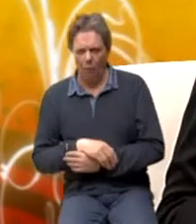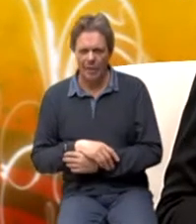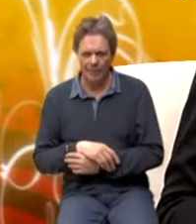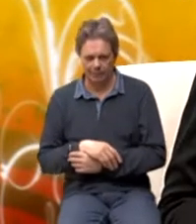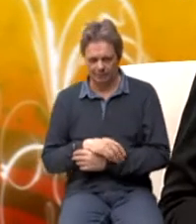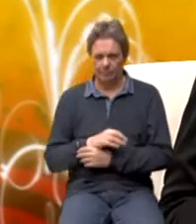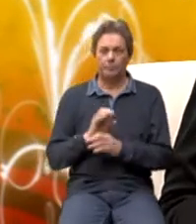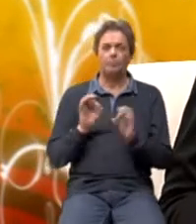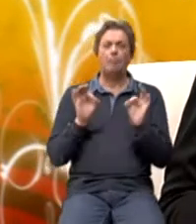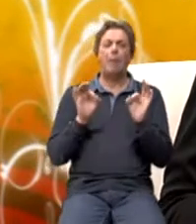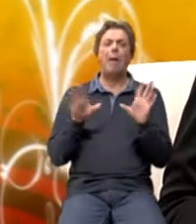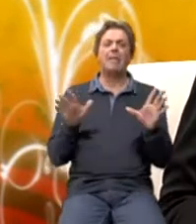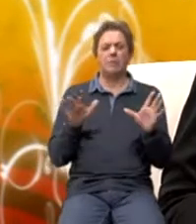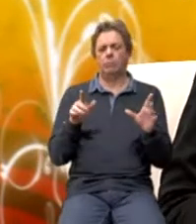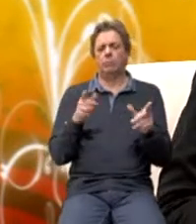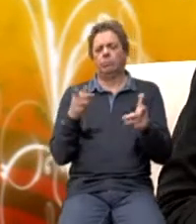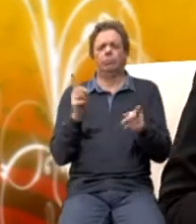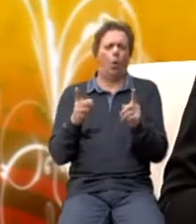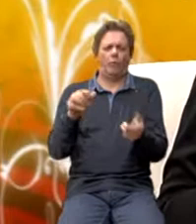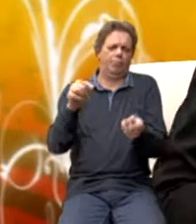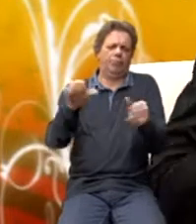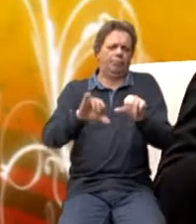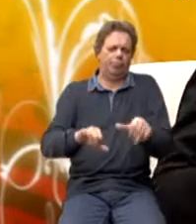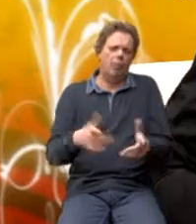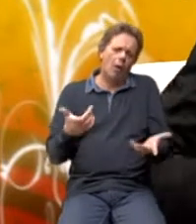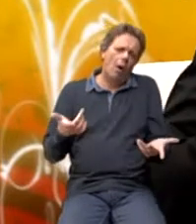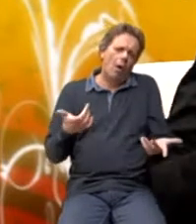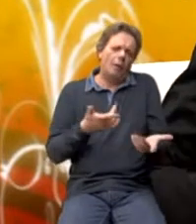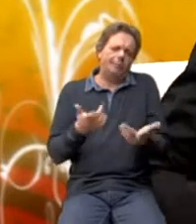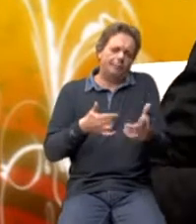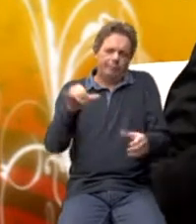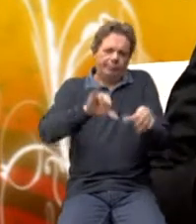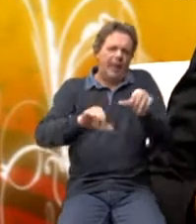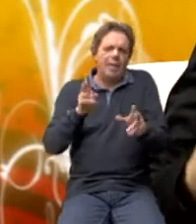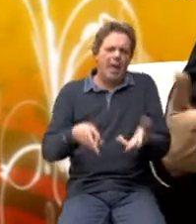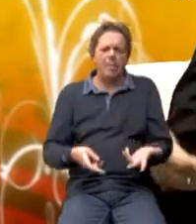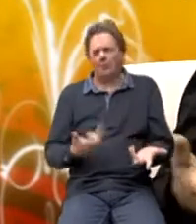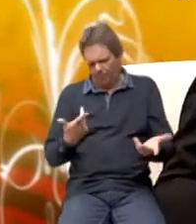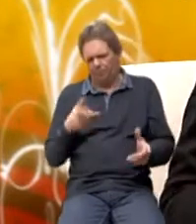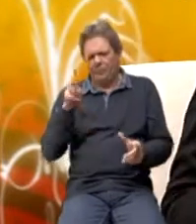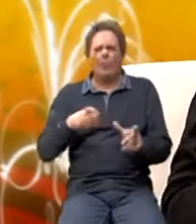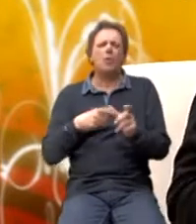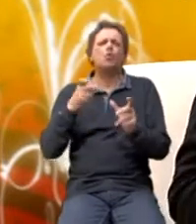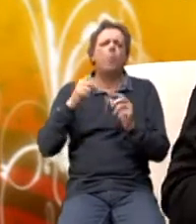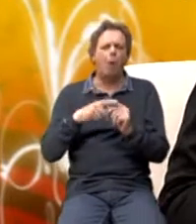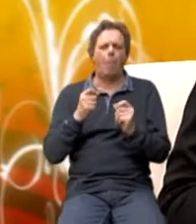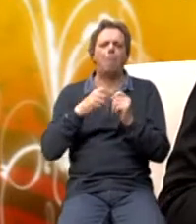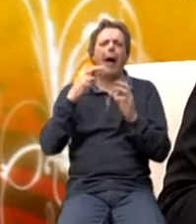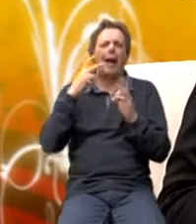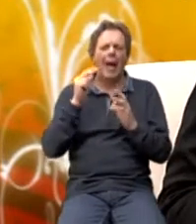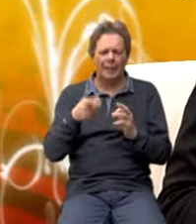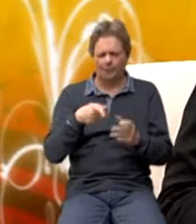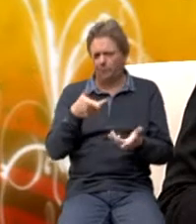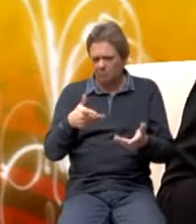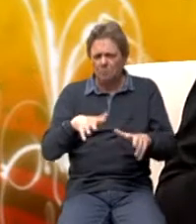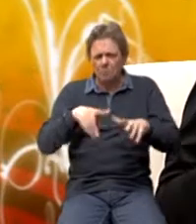ekološka proizvodnja znači bez tretiranja. Ona se tretira samo sredstvima, na primjer, ja ću sad navesti sumpor, bakar, da dalje ne navodim. To su sva